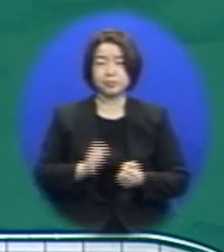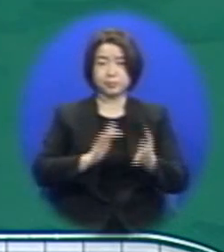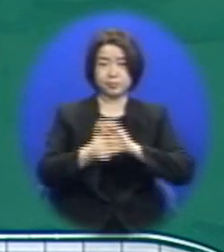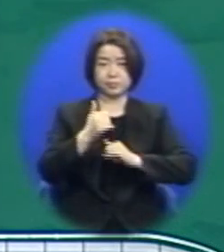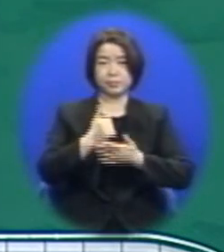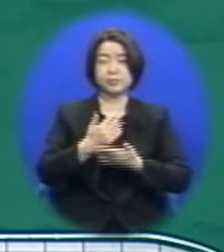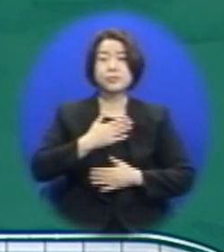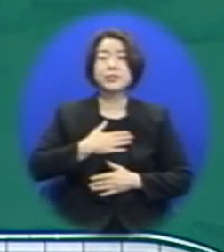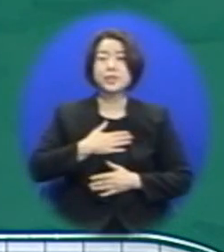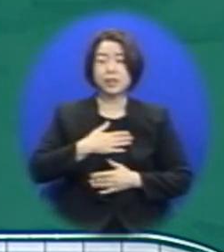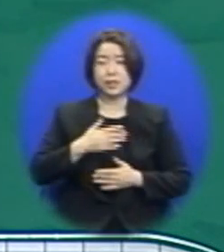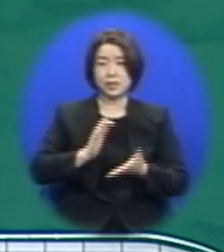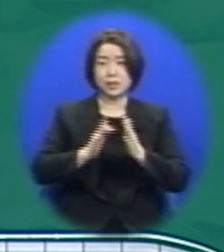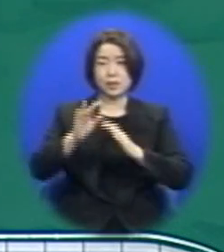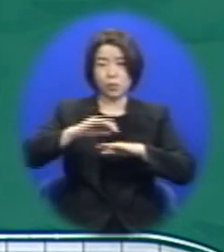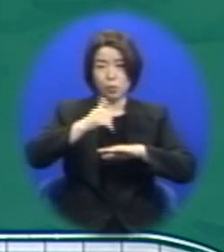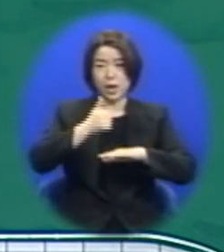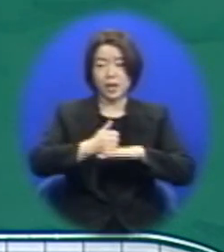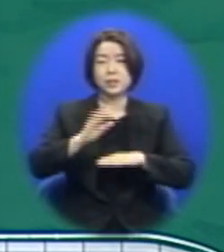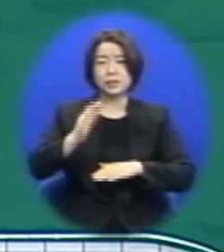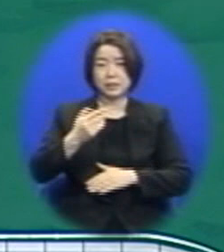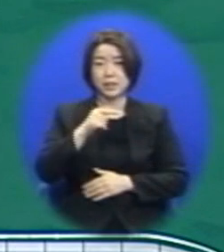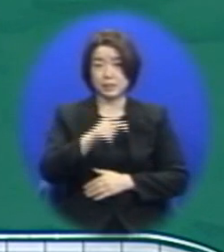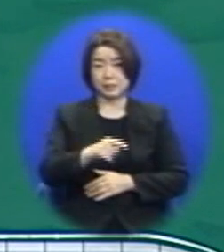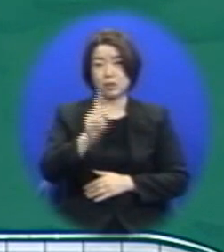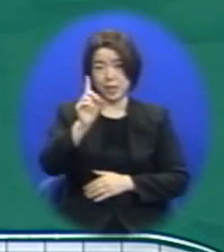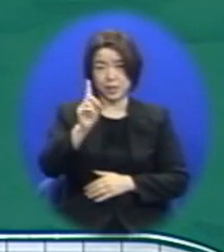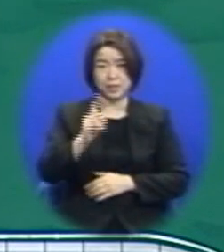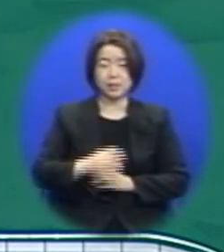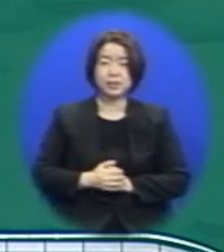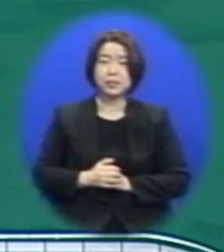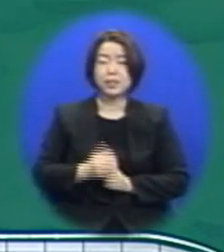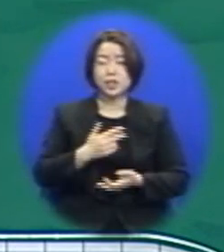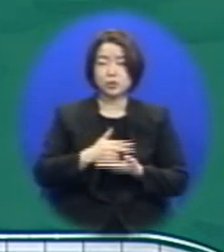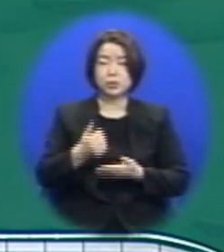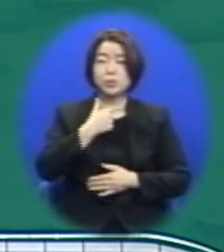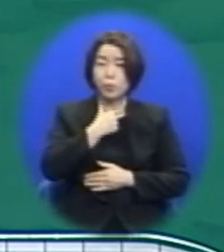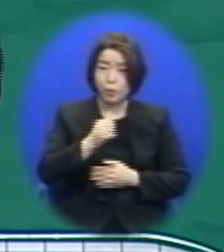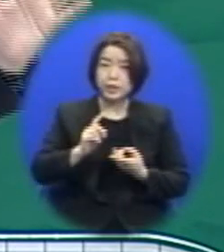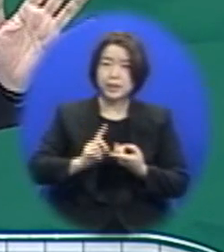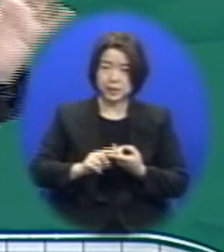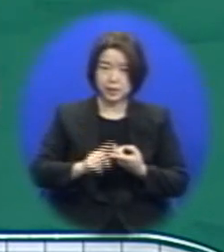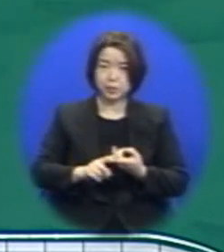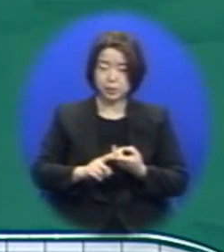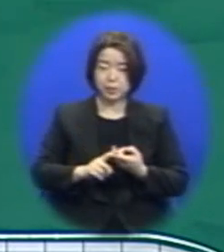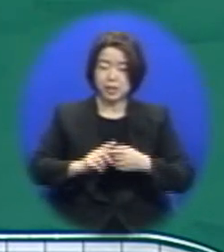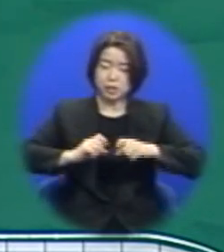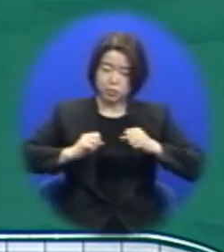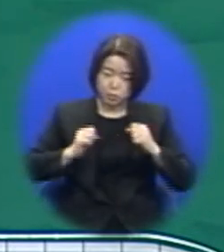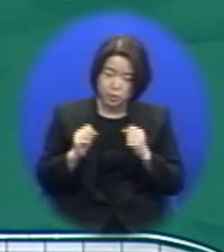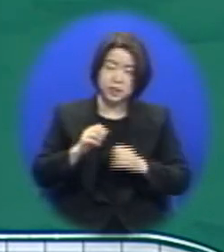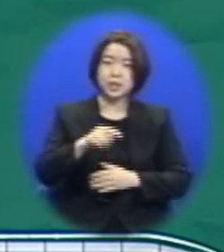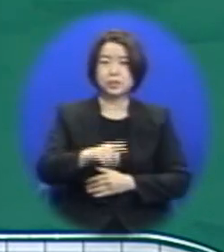예수님이 나의 왕이 되셨다는 거 하나, 주님이 원하는 대로 그대로 했다는 거 하나,